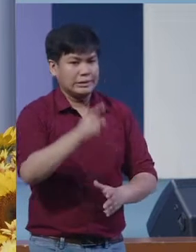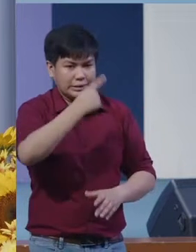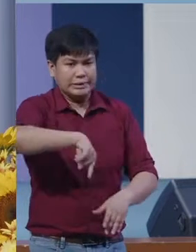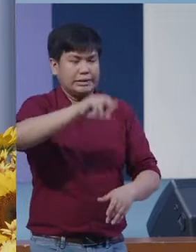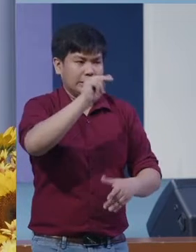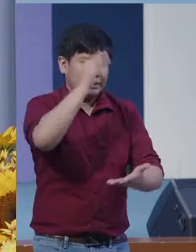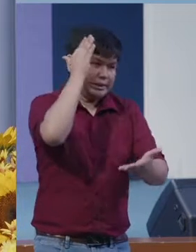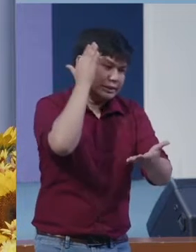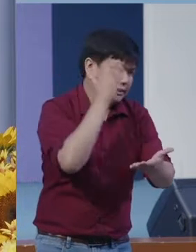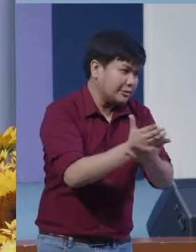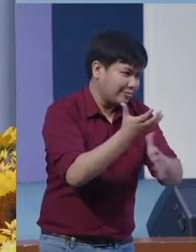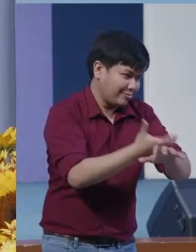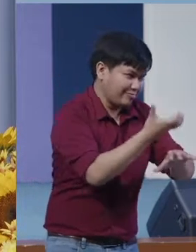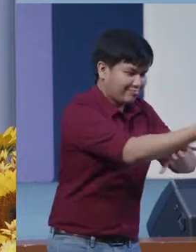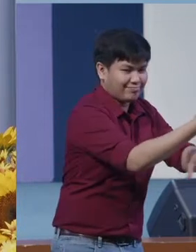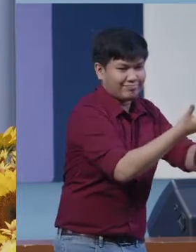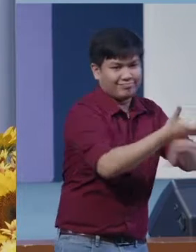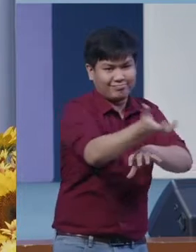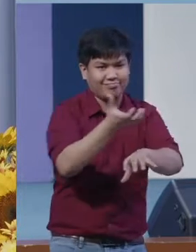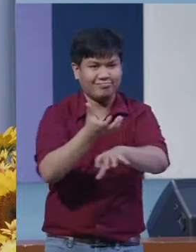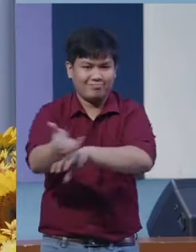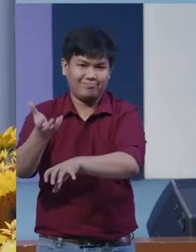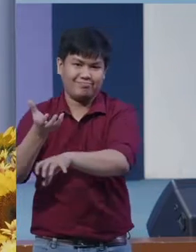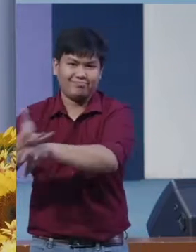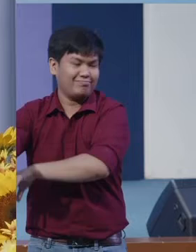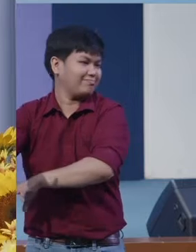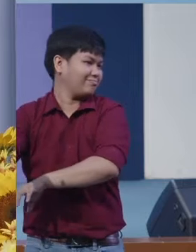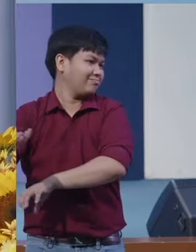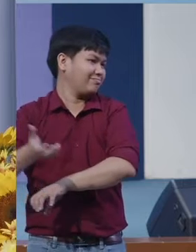na ang pagsasalita ng masama sa isa't isa.